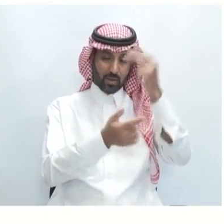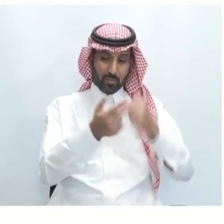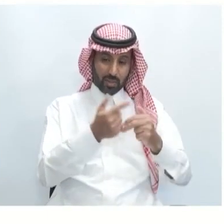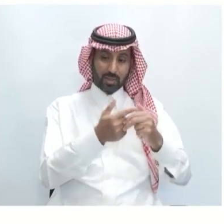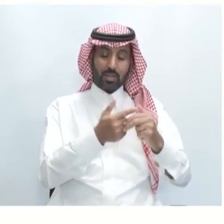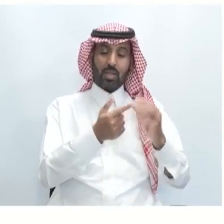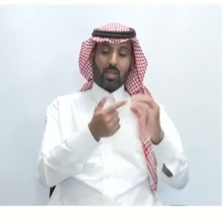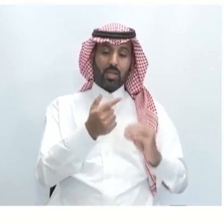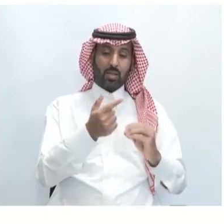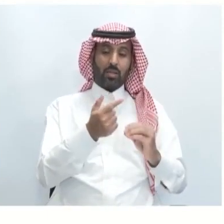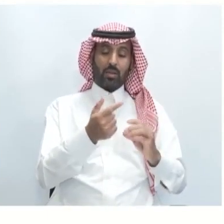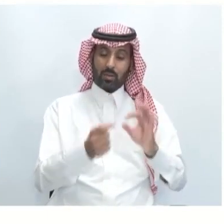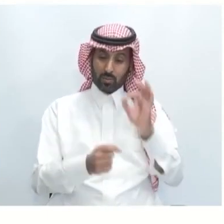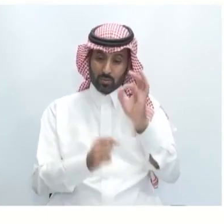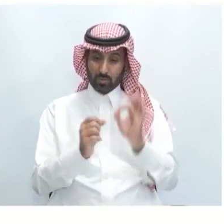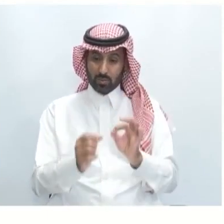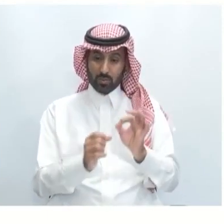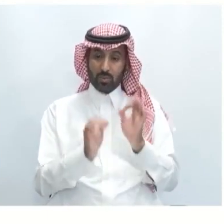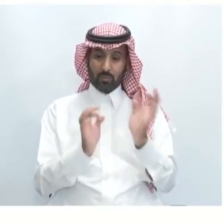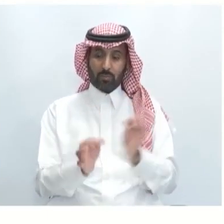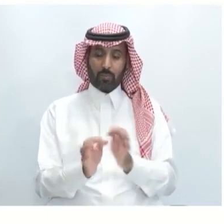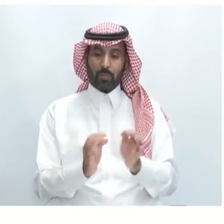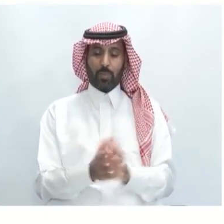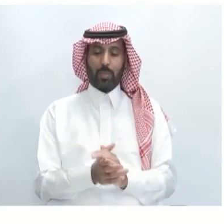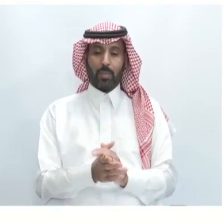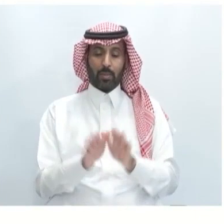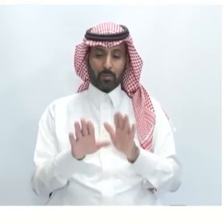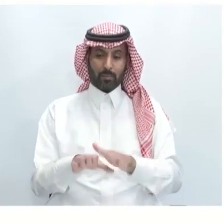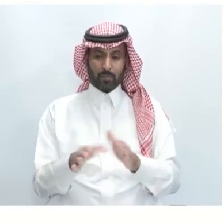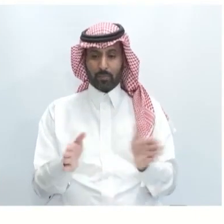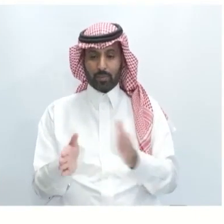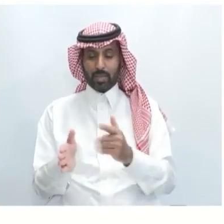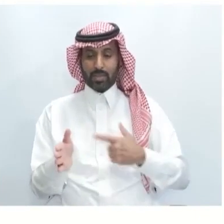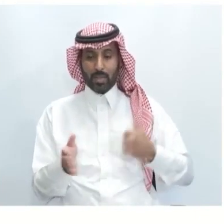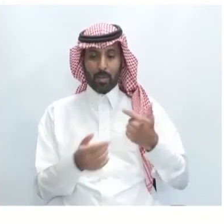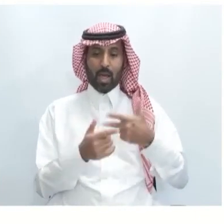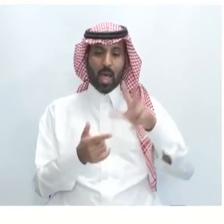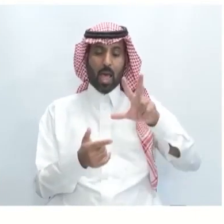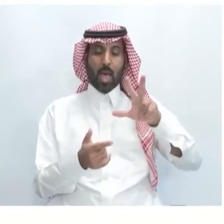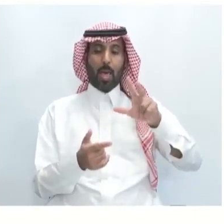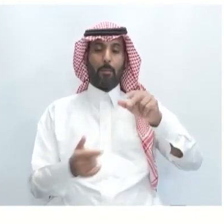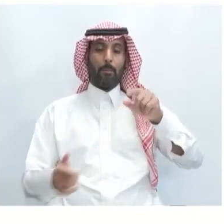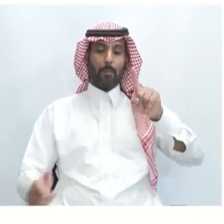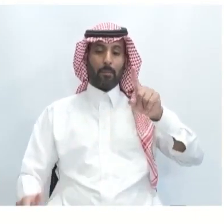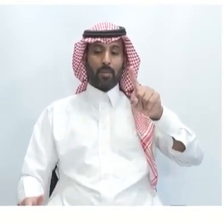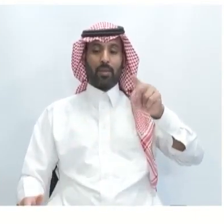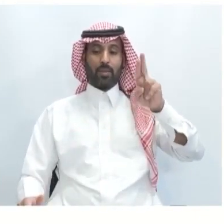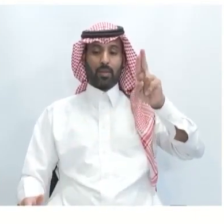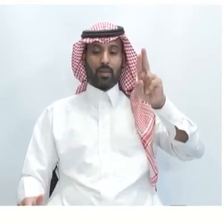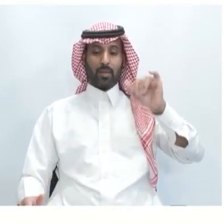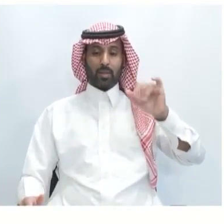الاسفل وهكذا حتى يكون المركب بشكل مستقر اذا هنا تسمى الروابط الببتيديه اذا